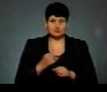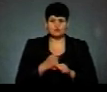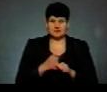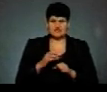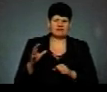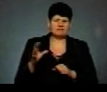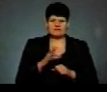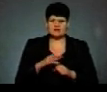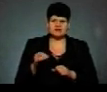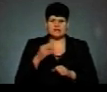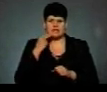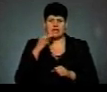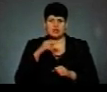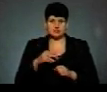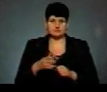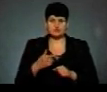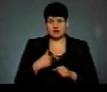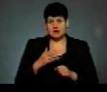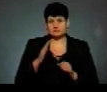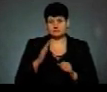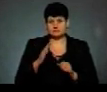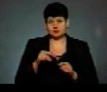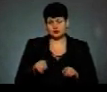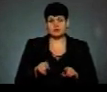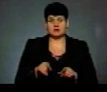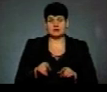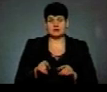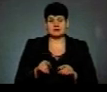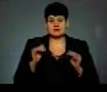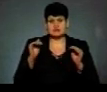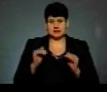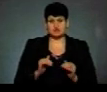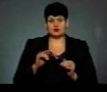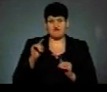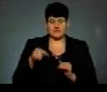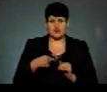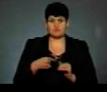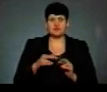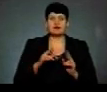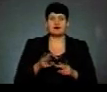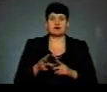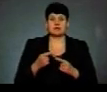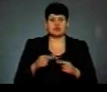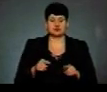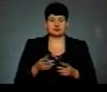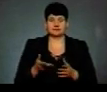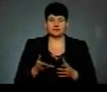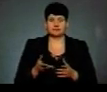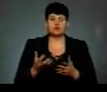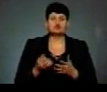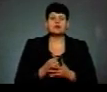все найкращим чином, то я тоді вимушено знижую вимоги, бо як інакше студентам? Відповідно, виходить